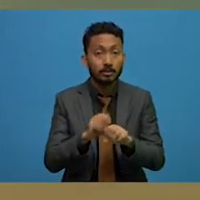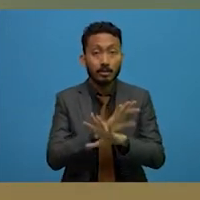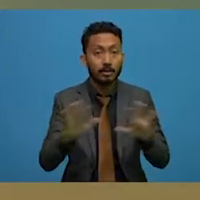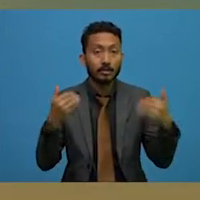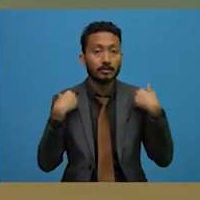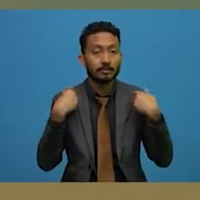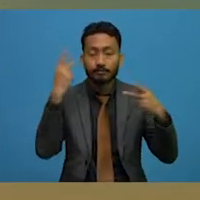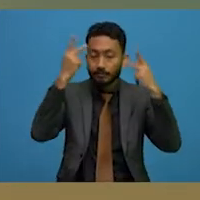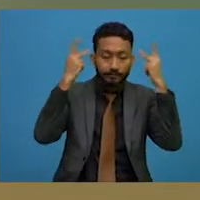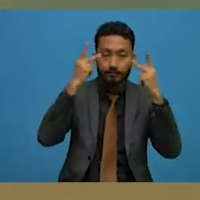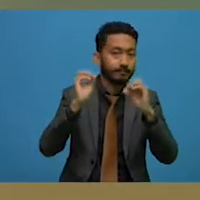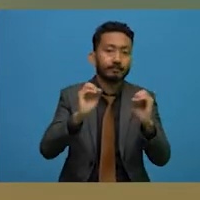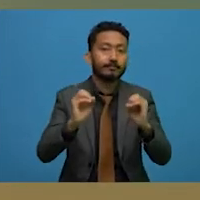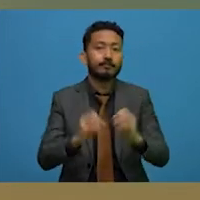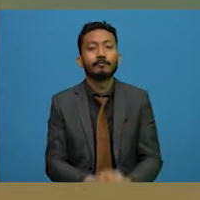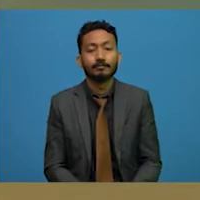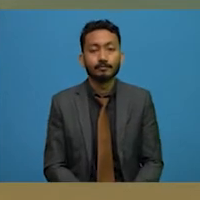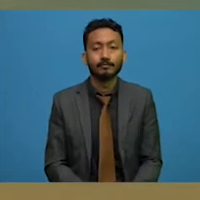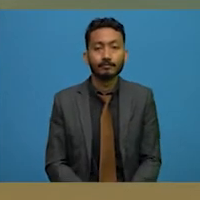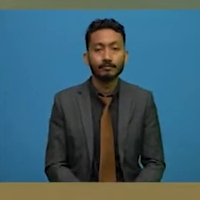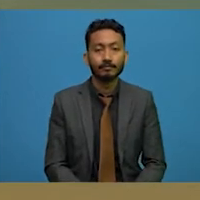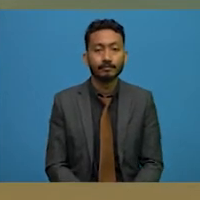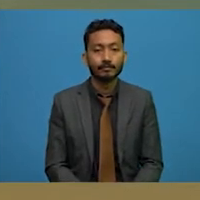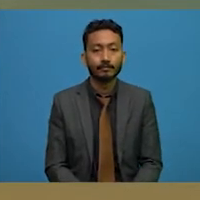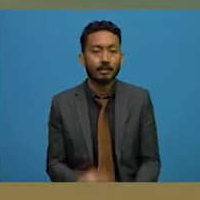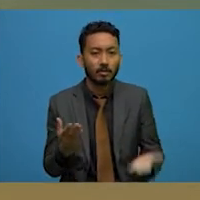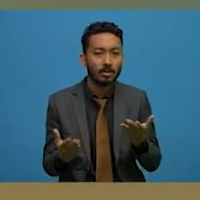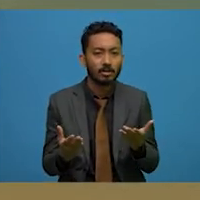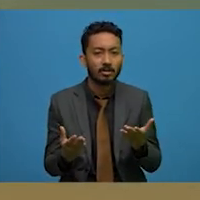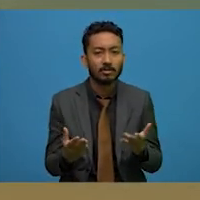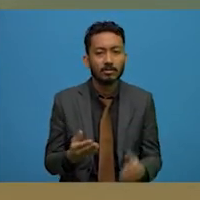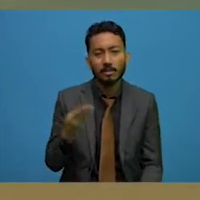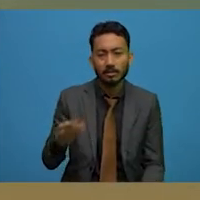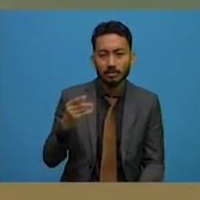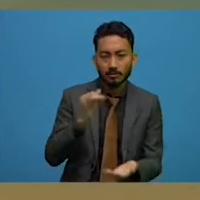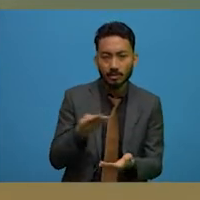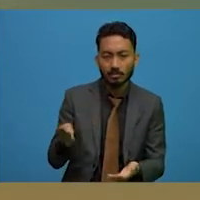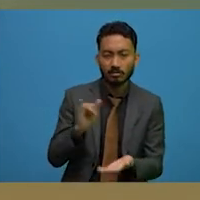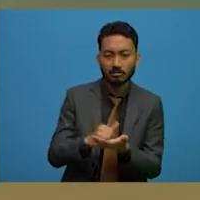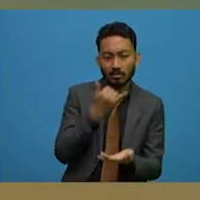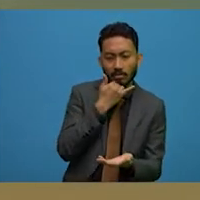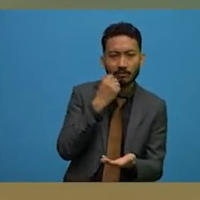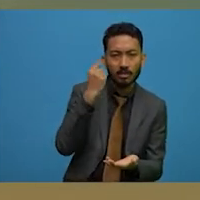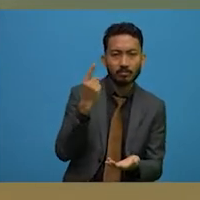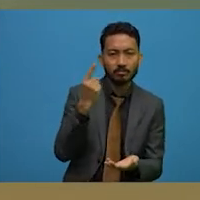menimbulkan kekeliruan. Situasi ini akan menyebabkan bahan sastera disalah tafsirkan.